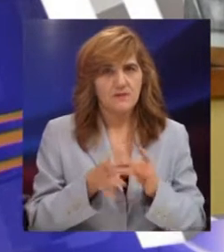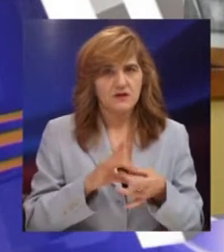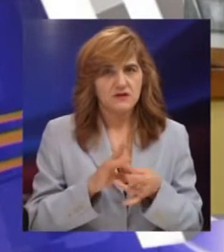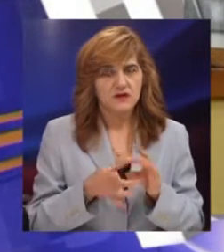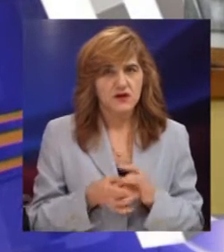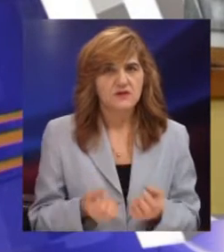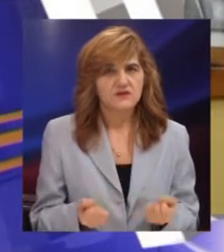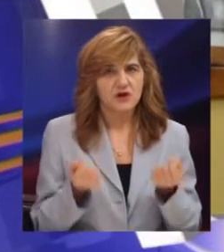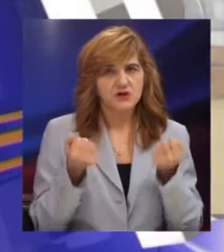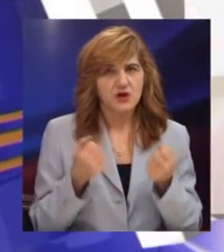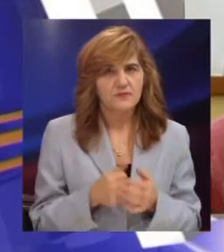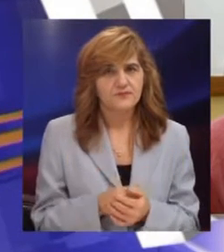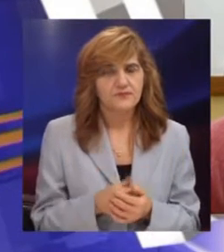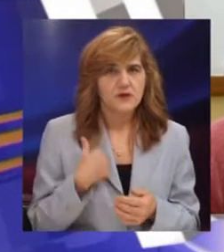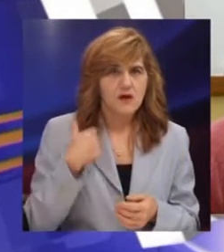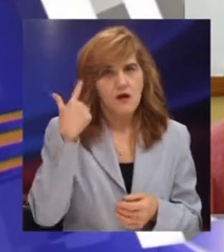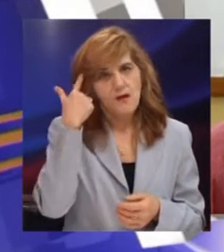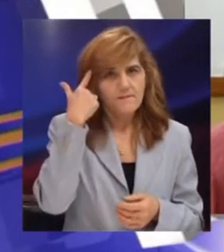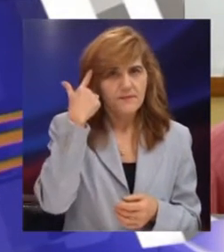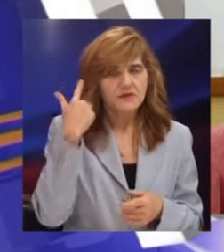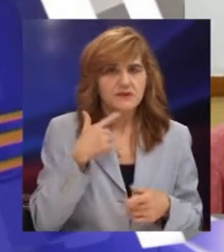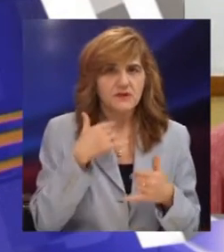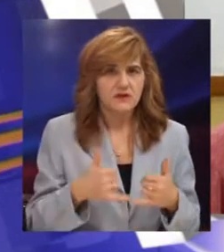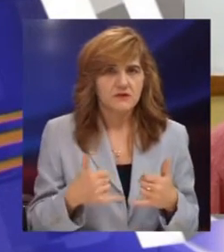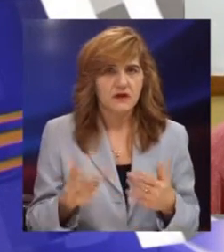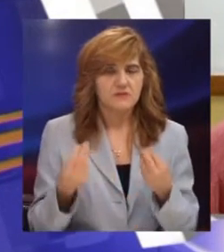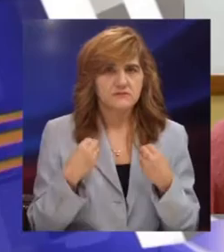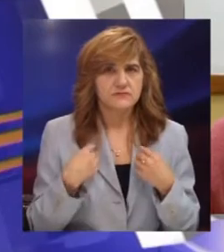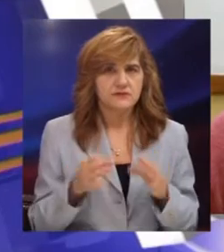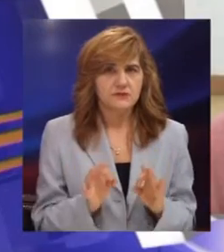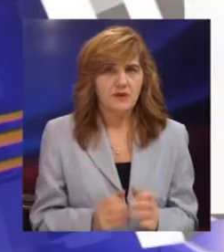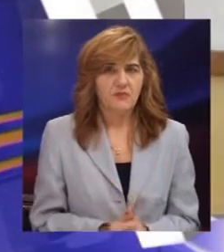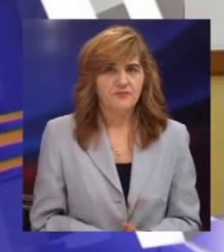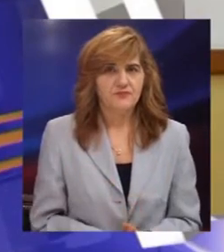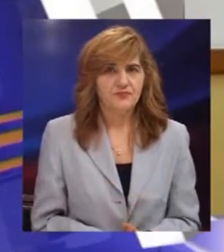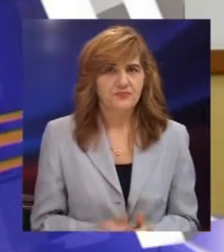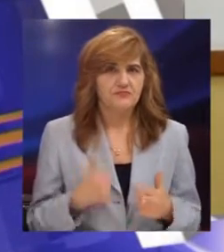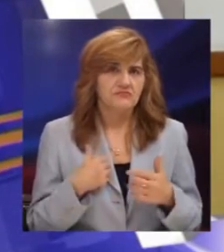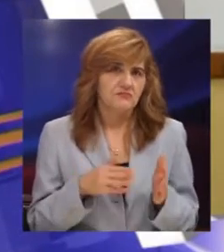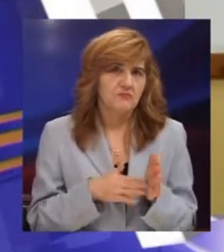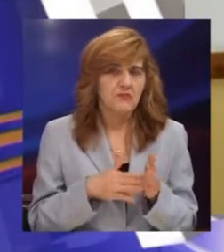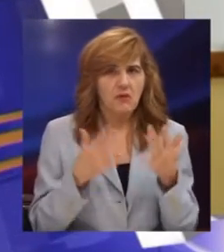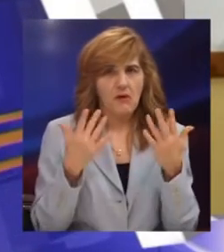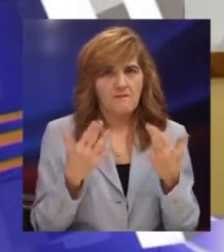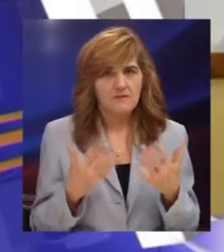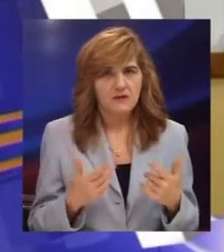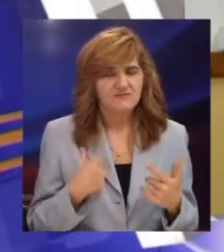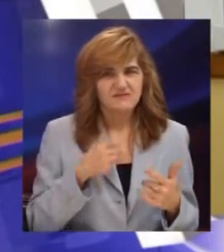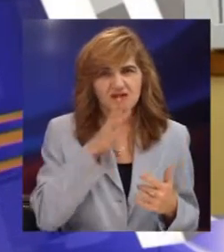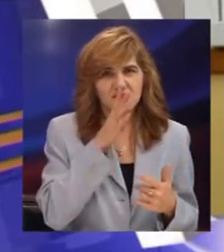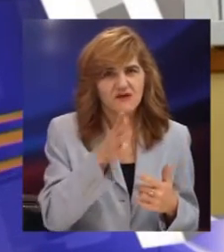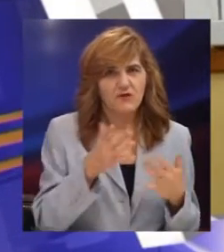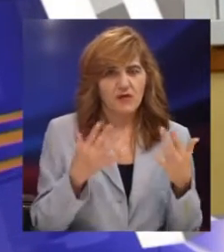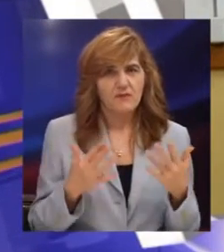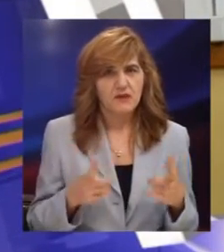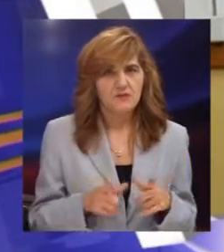Gramatika je teška. Ja mislim da i danas da mi neko da radim da bi bio spreman. Pa ja sam mislila da će mi matematika biti, pošto ne volim